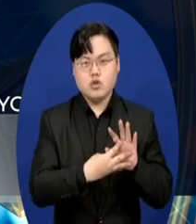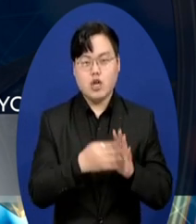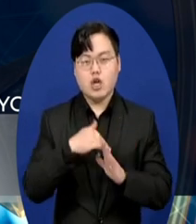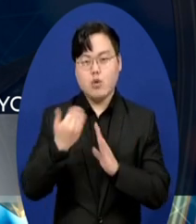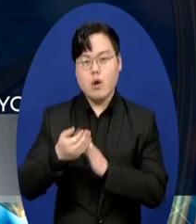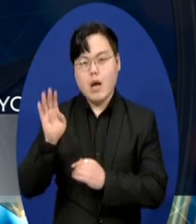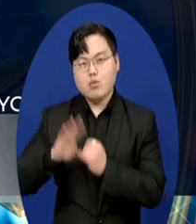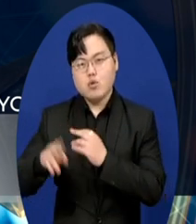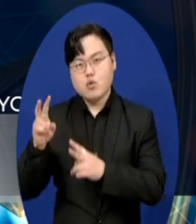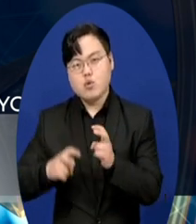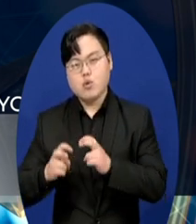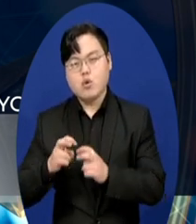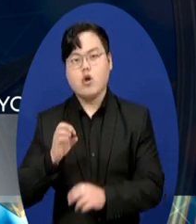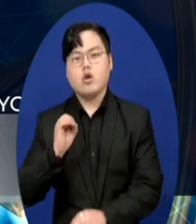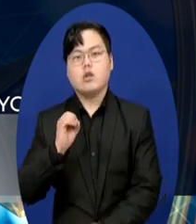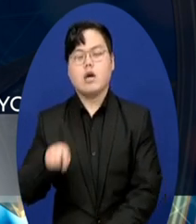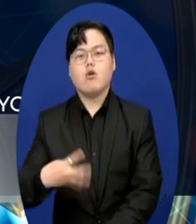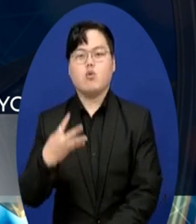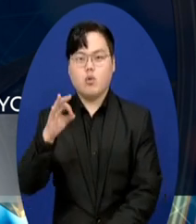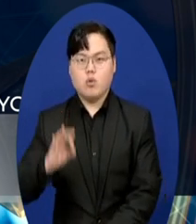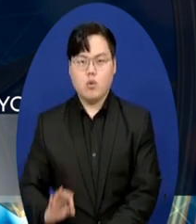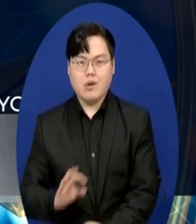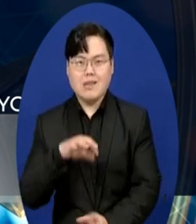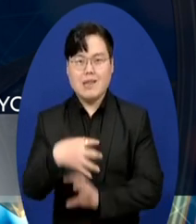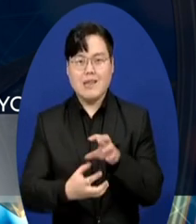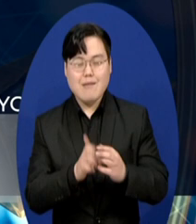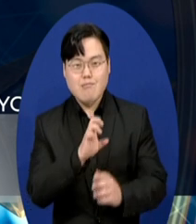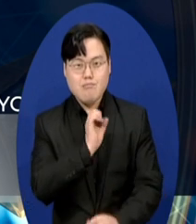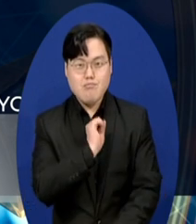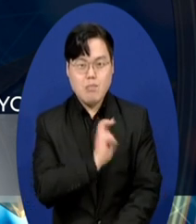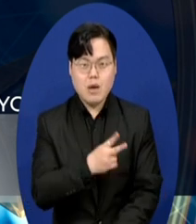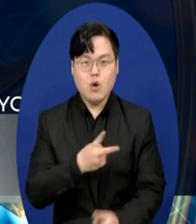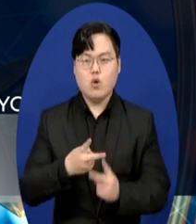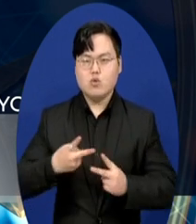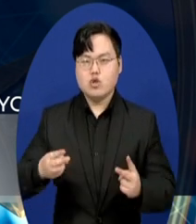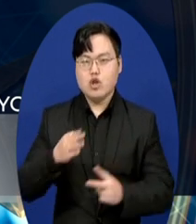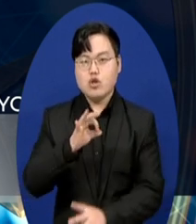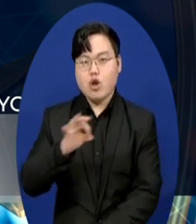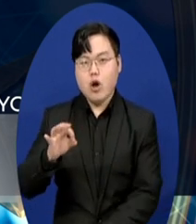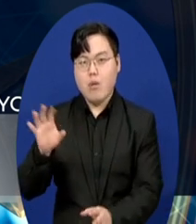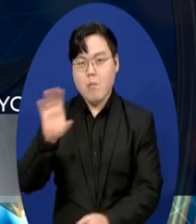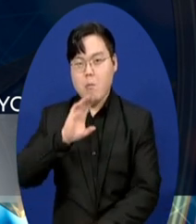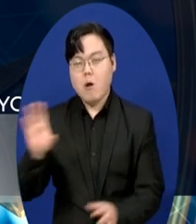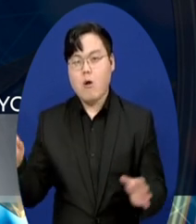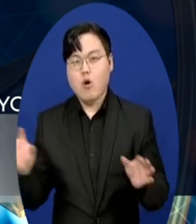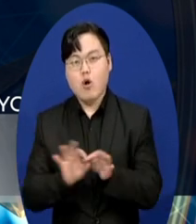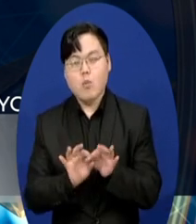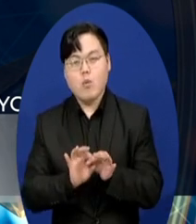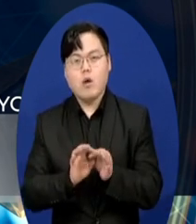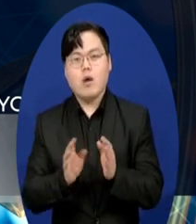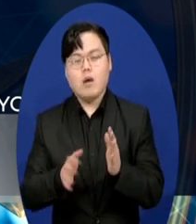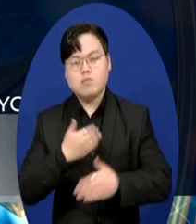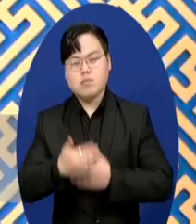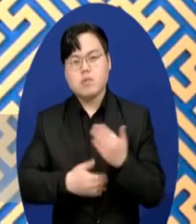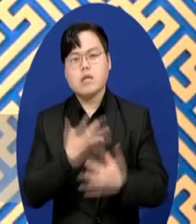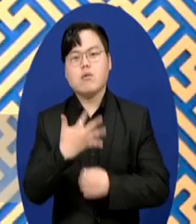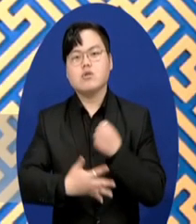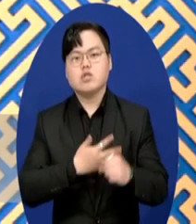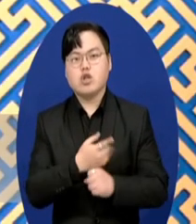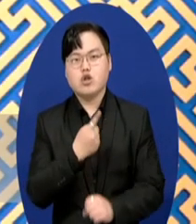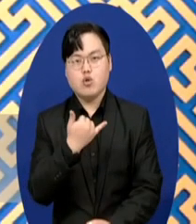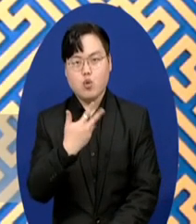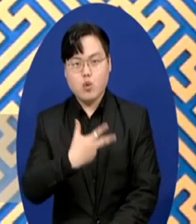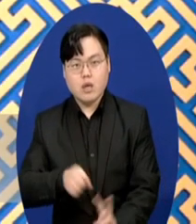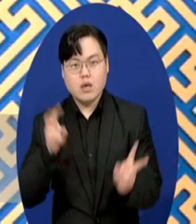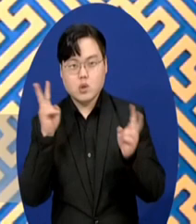хэрэглээний үйлдвэрлэл 1.4% эзэлж байна. Дэлхийн банк үндэсний статистикийн хороотой хамтран 5 жилдээ нэг удаа энэ судалгааг гаргаж байна.